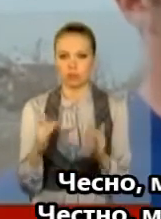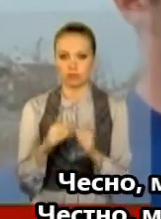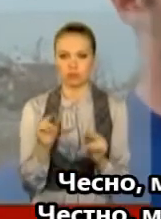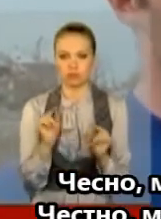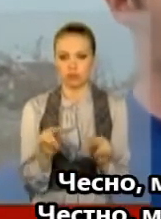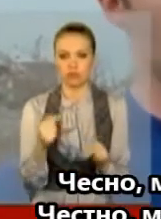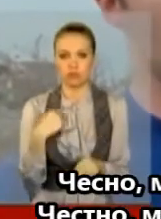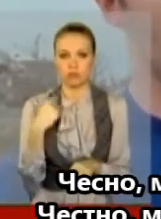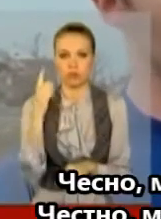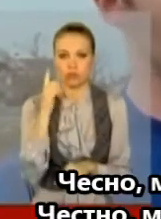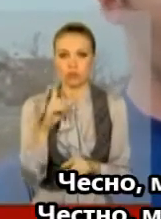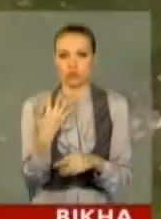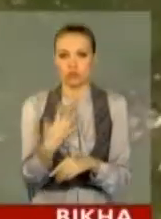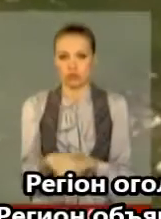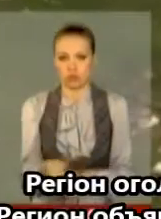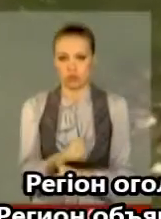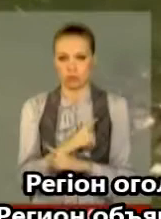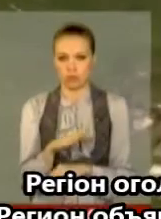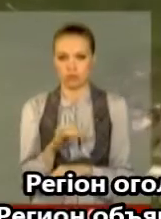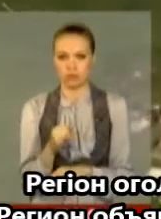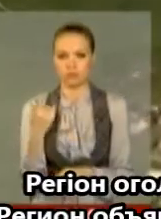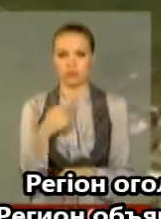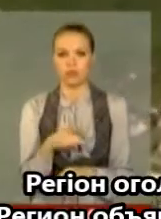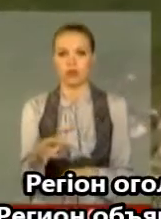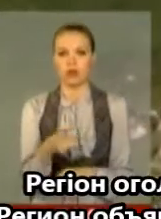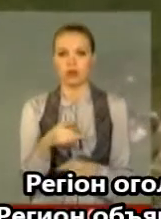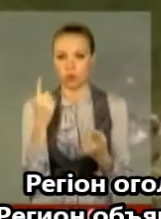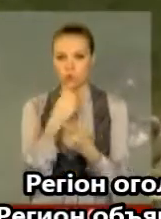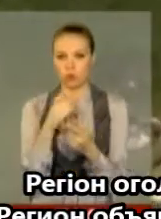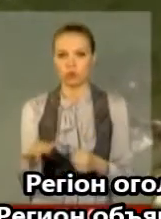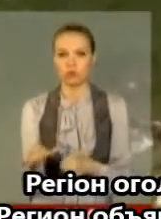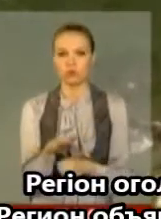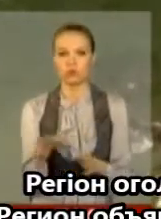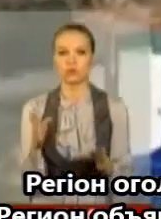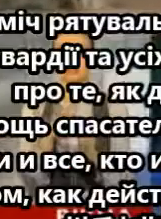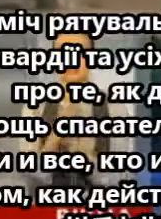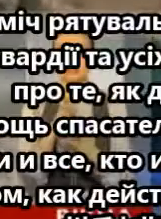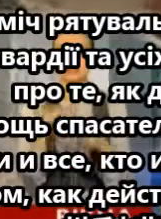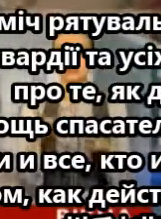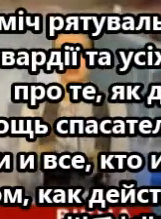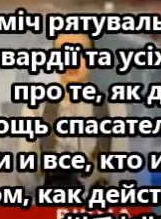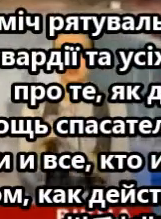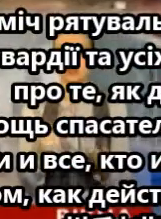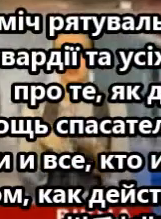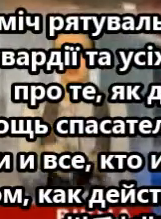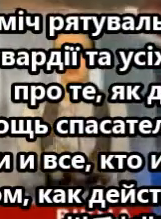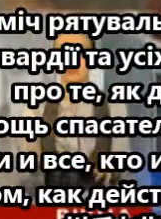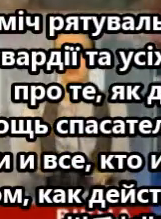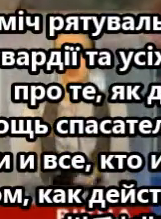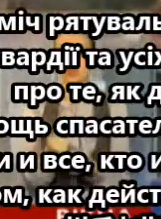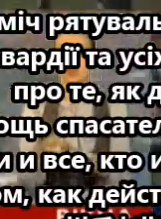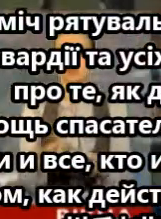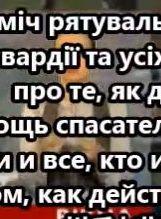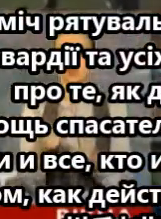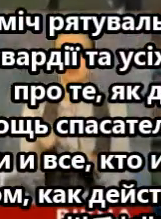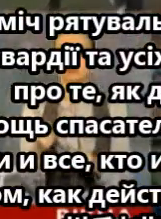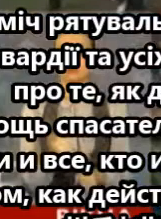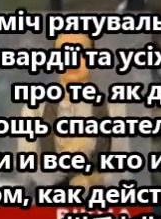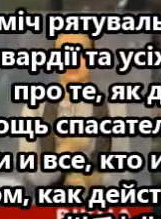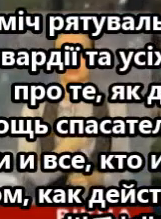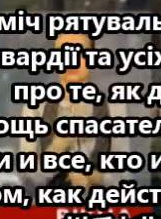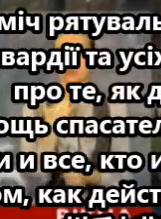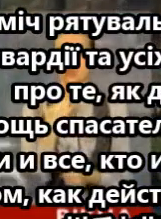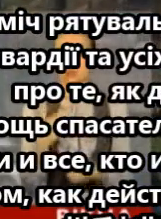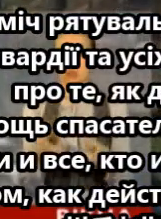Чесно, ми думали, що вже мертві. Регіон оголосили зоною стихійного лиха. На поміч рятувальникам залучено бійців